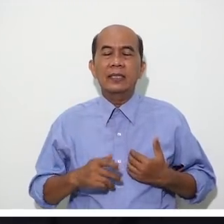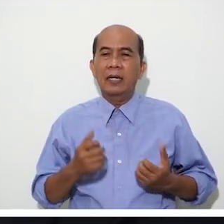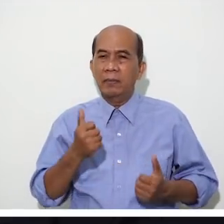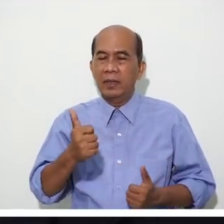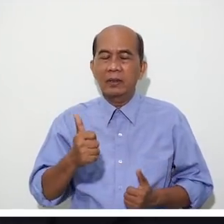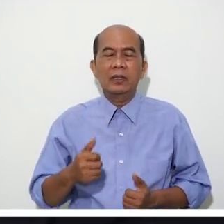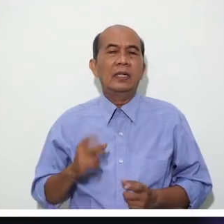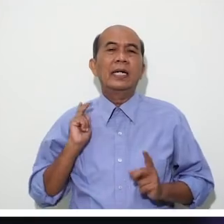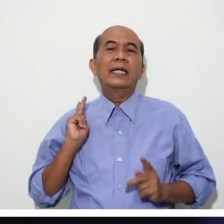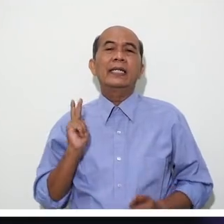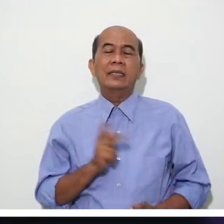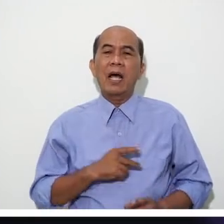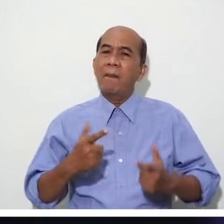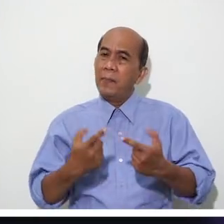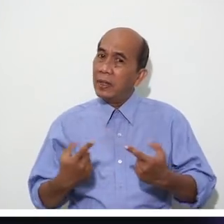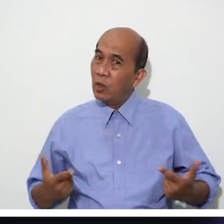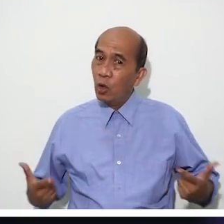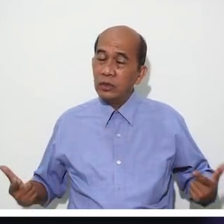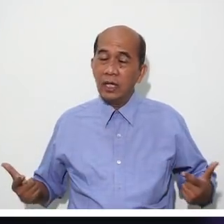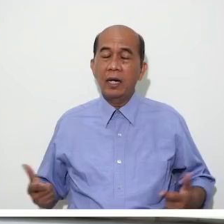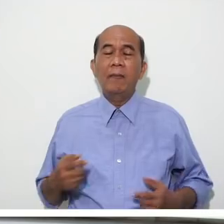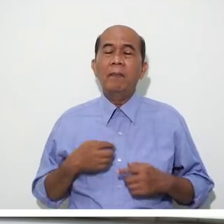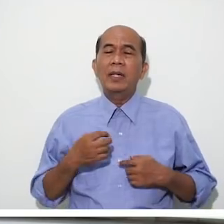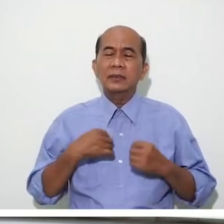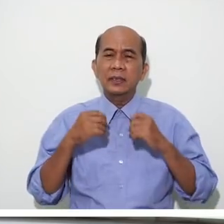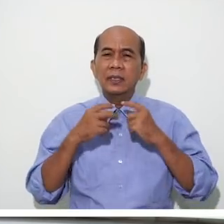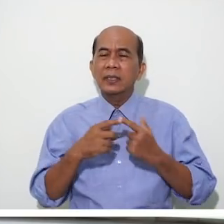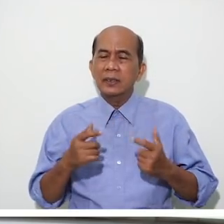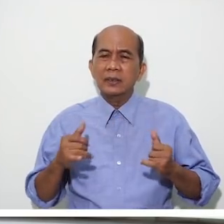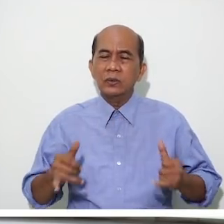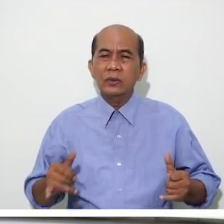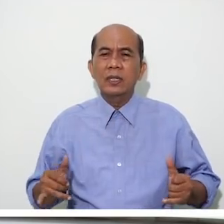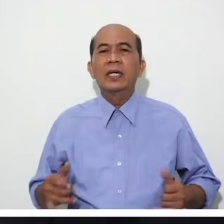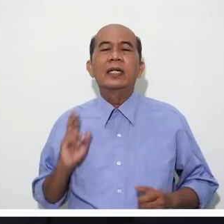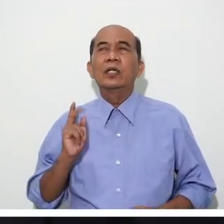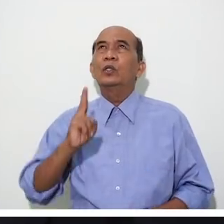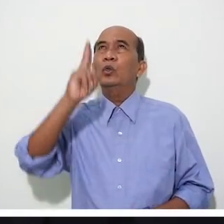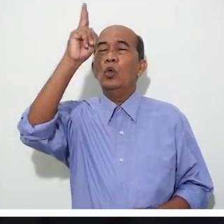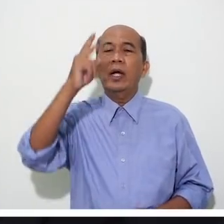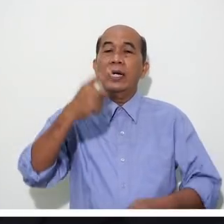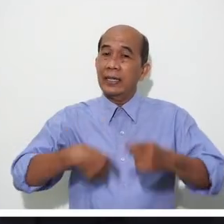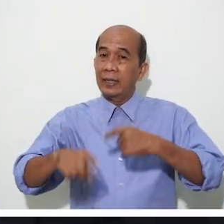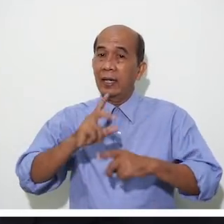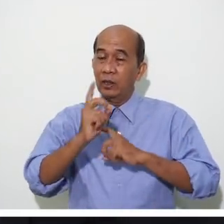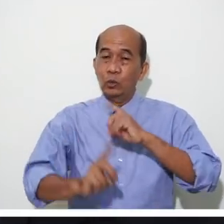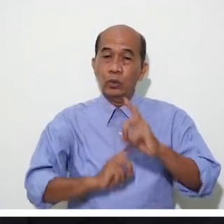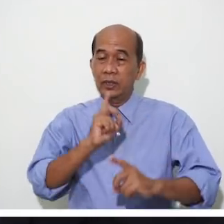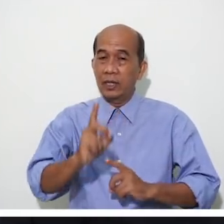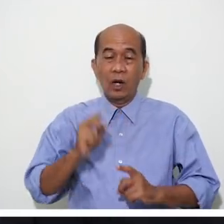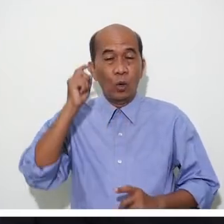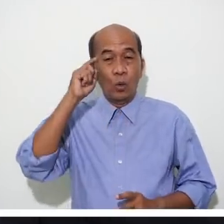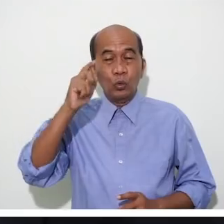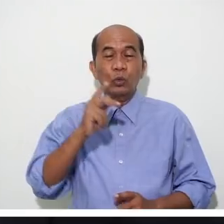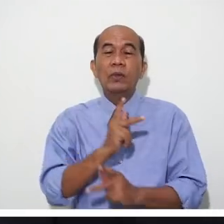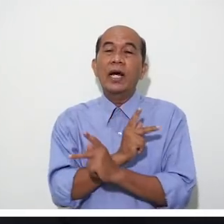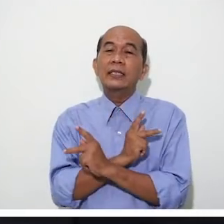masih berdosalah, di saat kita masih hinalah, Tuhan datang ke dunia untuk menyelamatkan kita dengan kasih-Nya yang